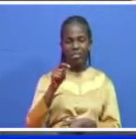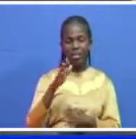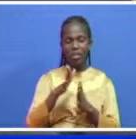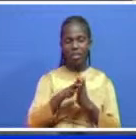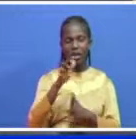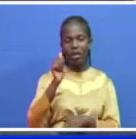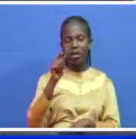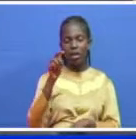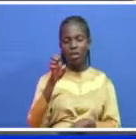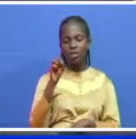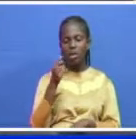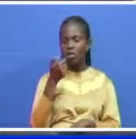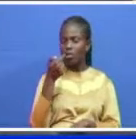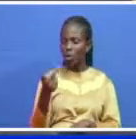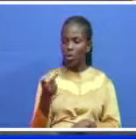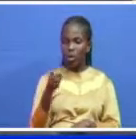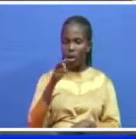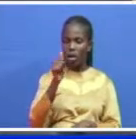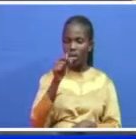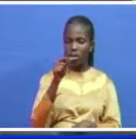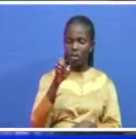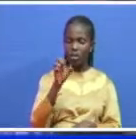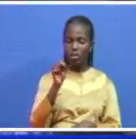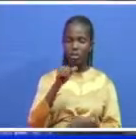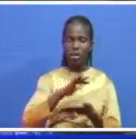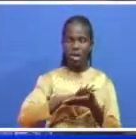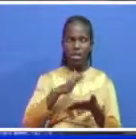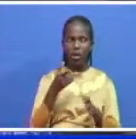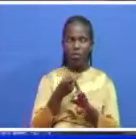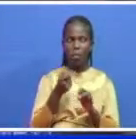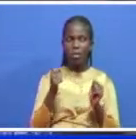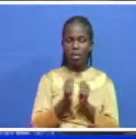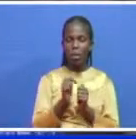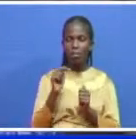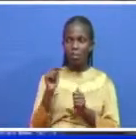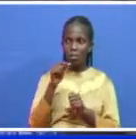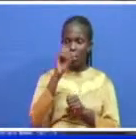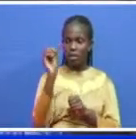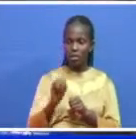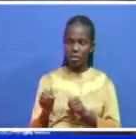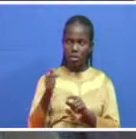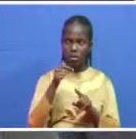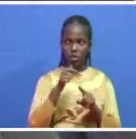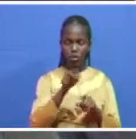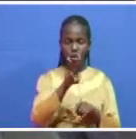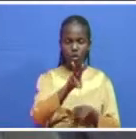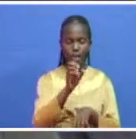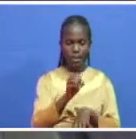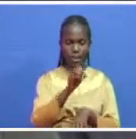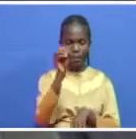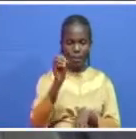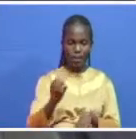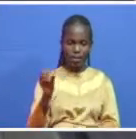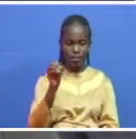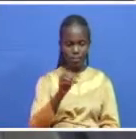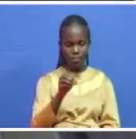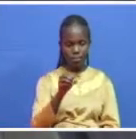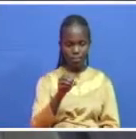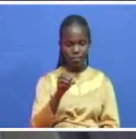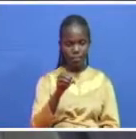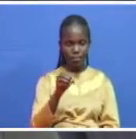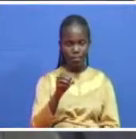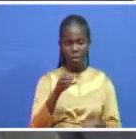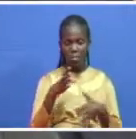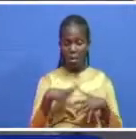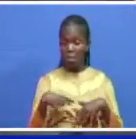Ukiongea rates ama ukiongeza rates kutoka 10% iende 20% bila kuhusisha